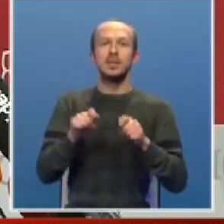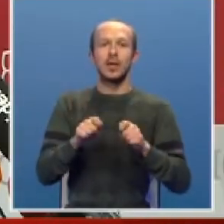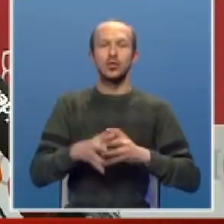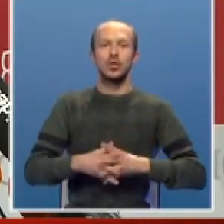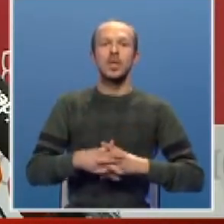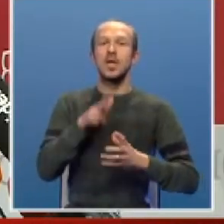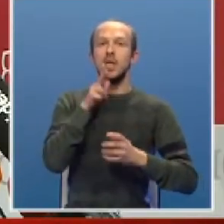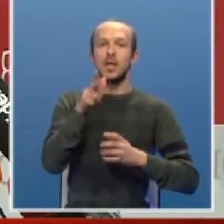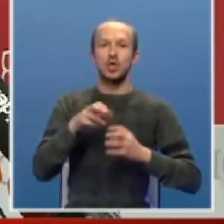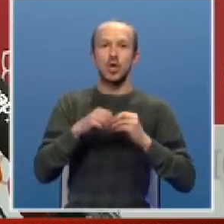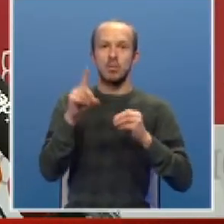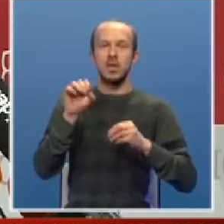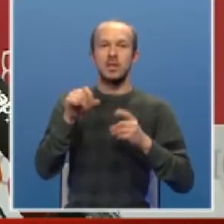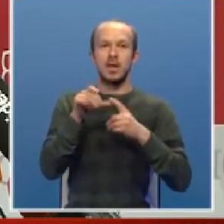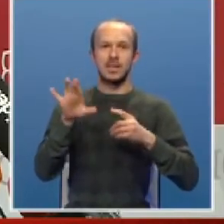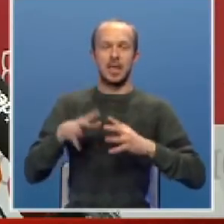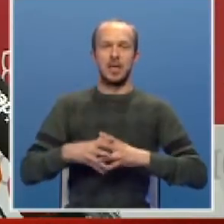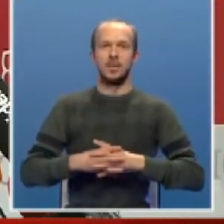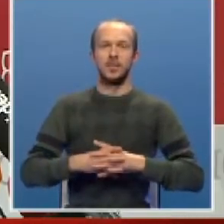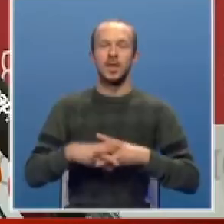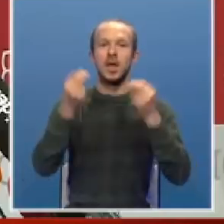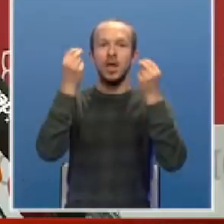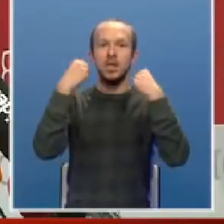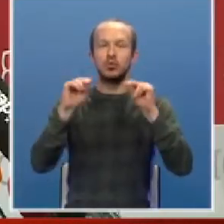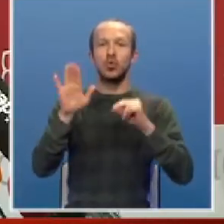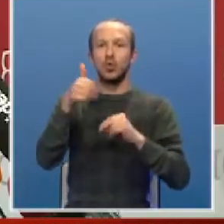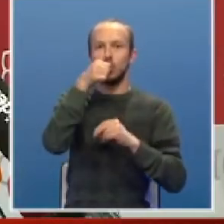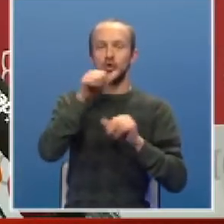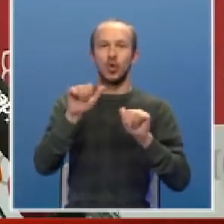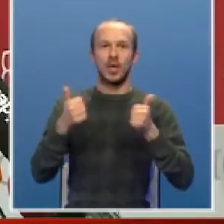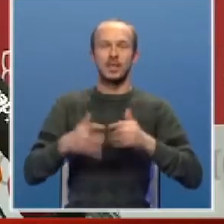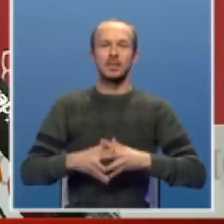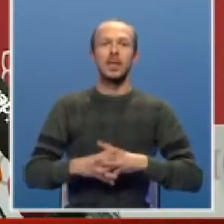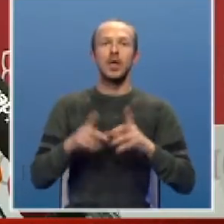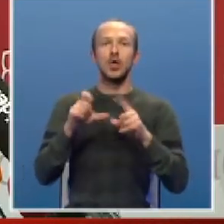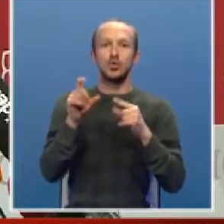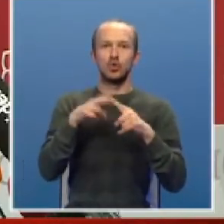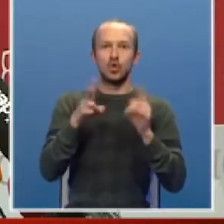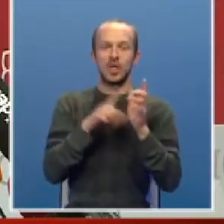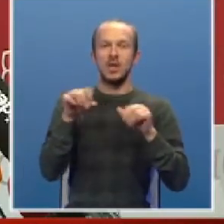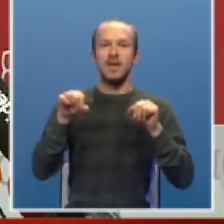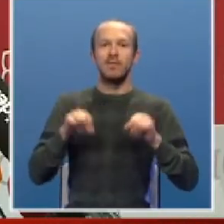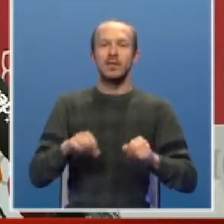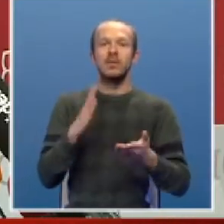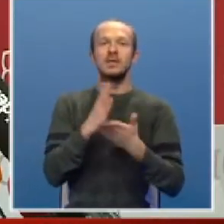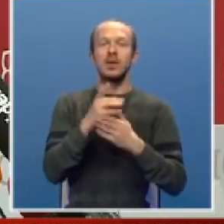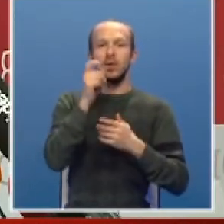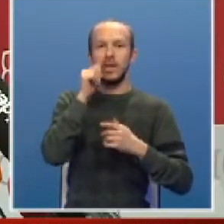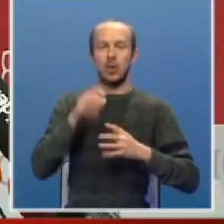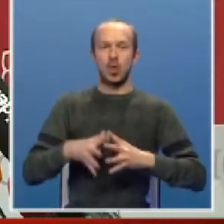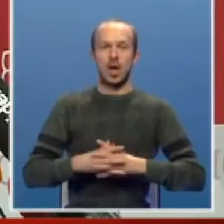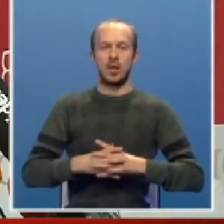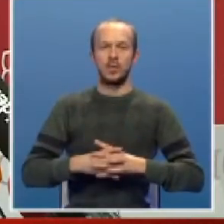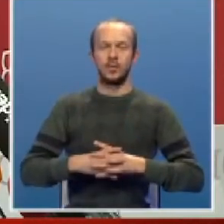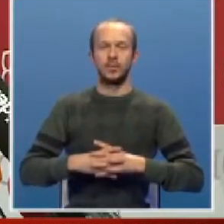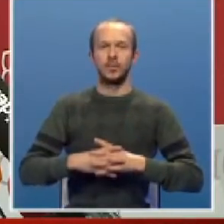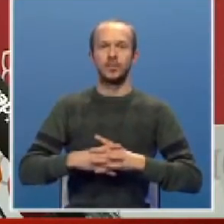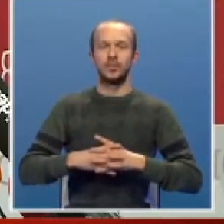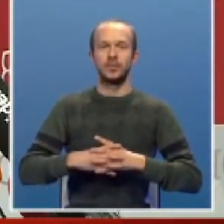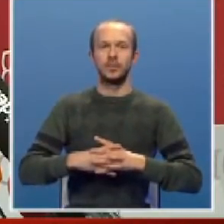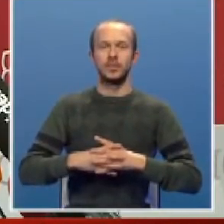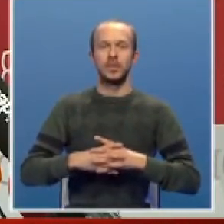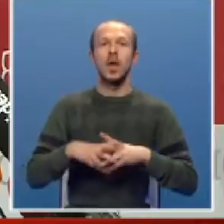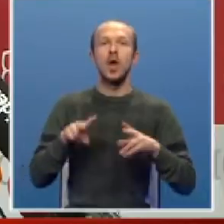naravno tražili bi da se ispoštuje ono što jeste u suštini važno za svaki narod, a to je da